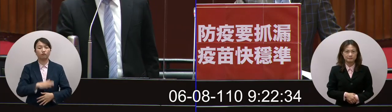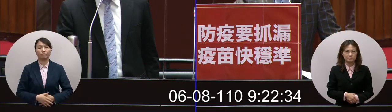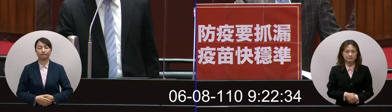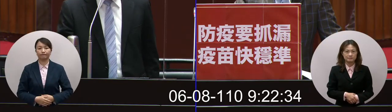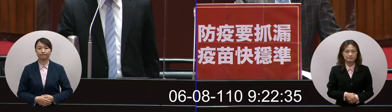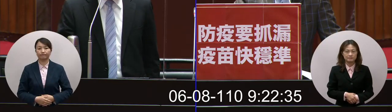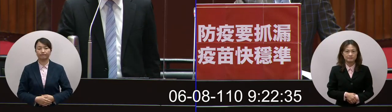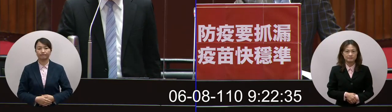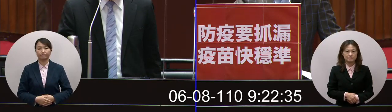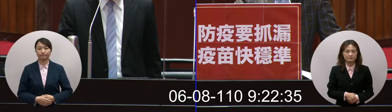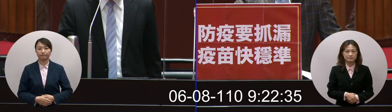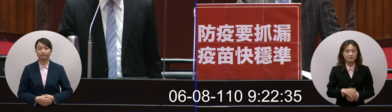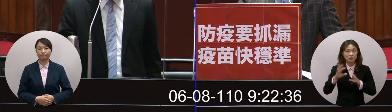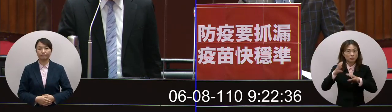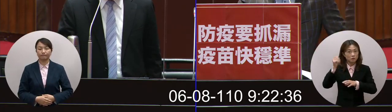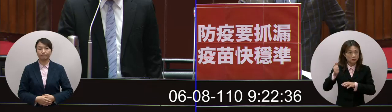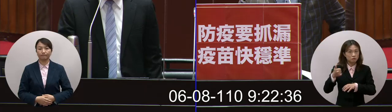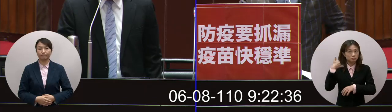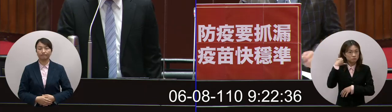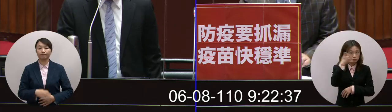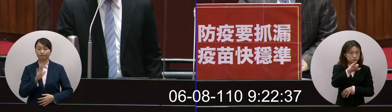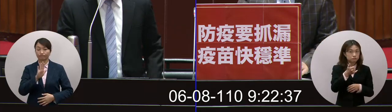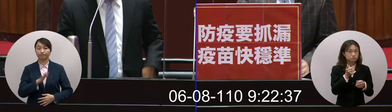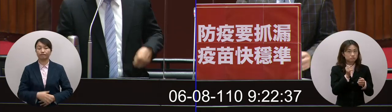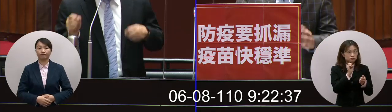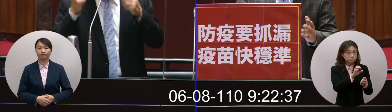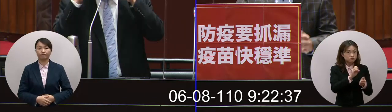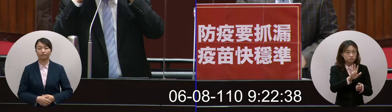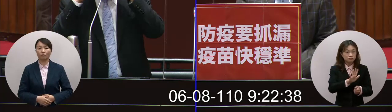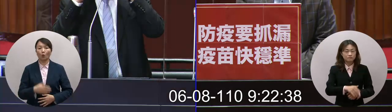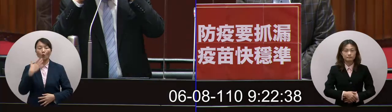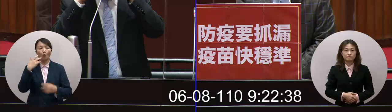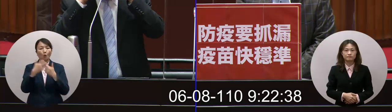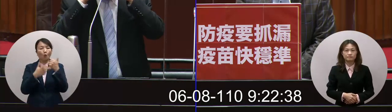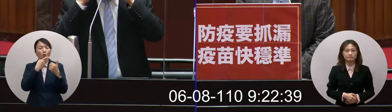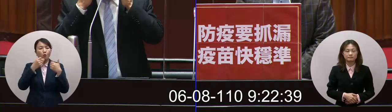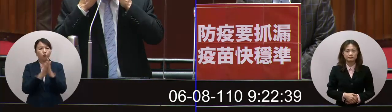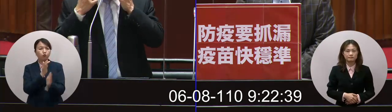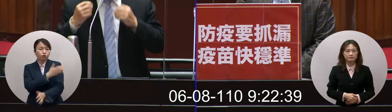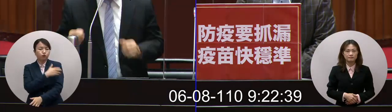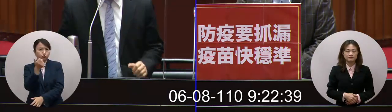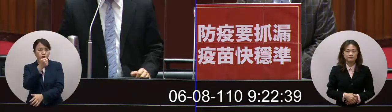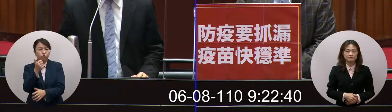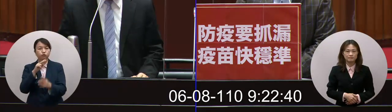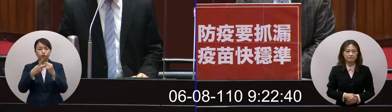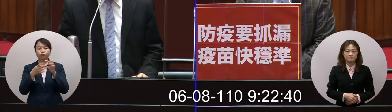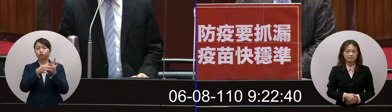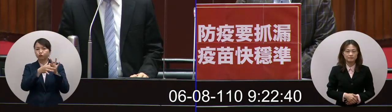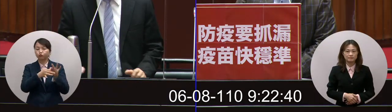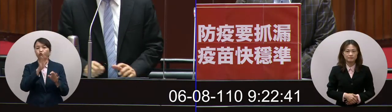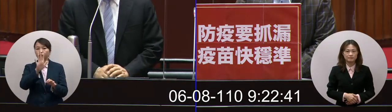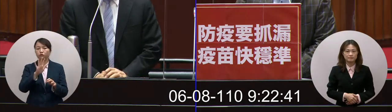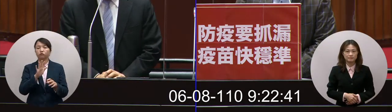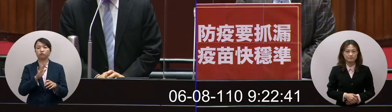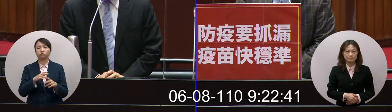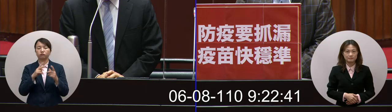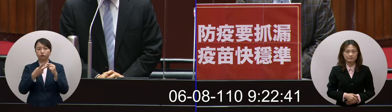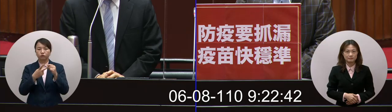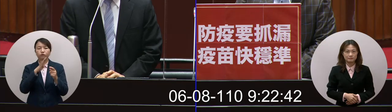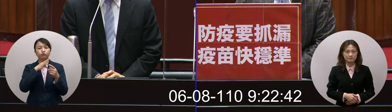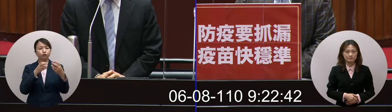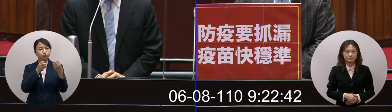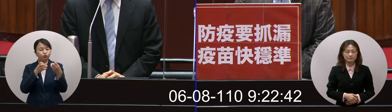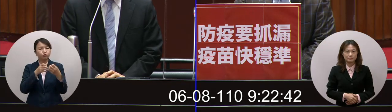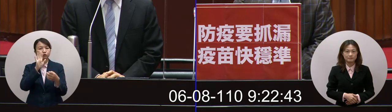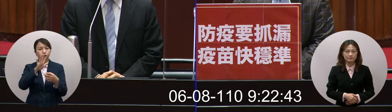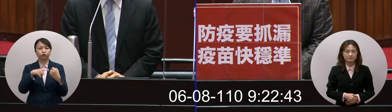啦，哦，总统也亲自甲敲电话。 迄啰阿伯，迄个外务部陈部长嘛，甲伊联络，嘛去甲伊参